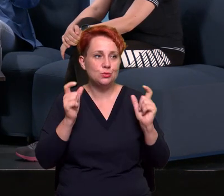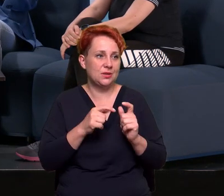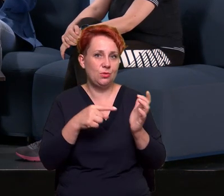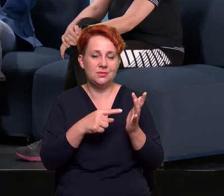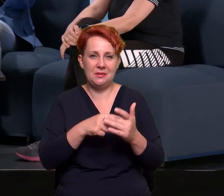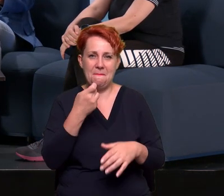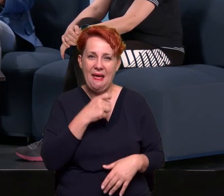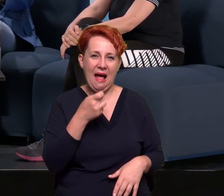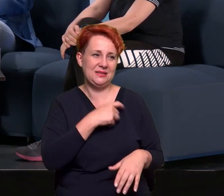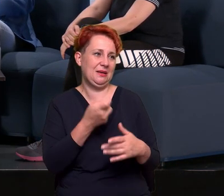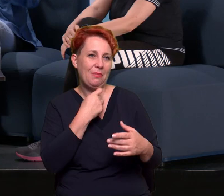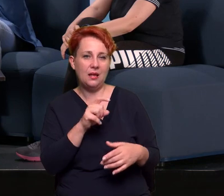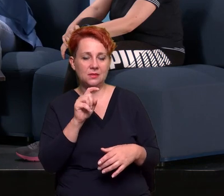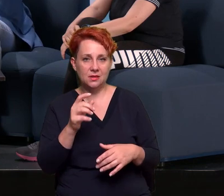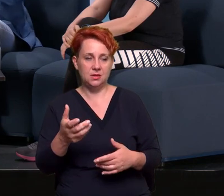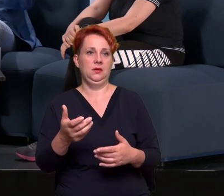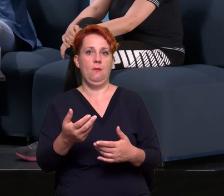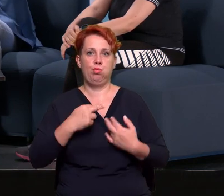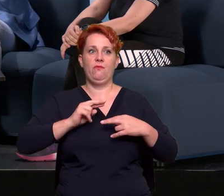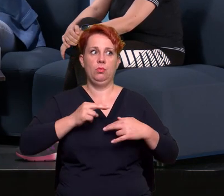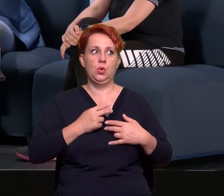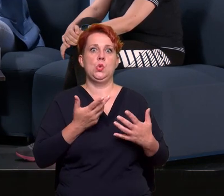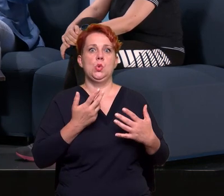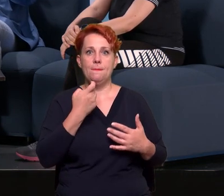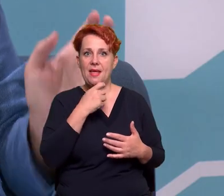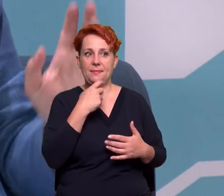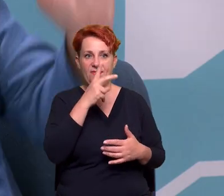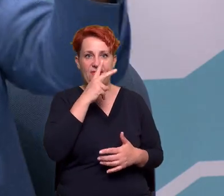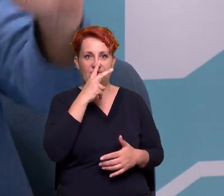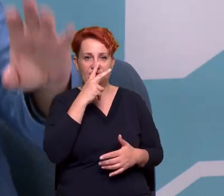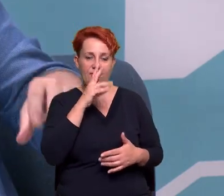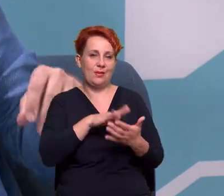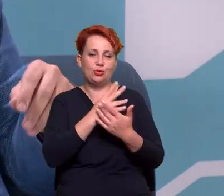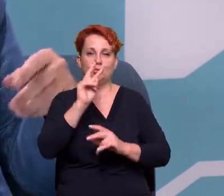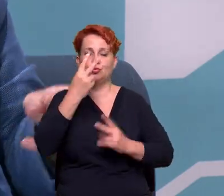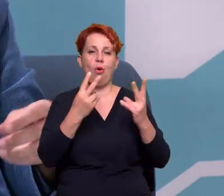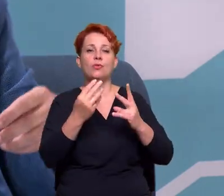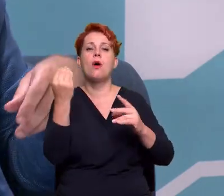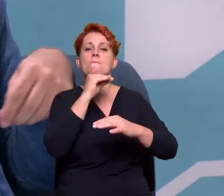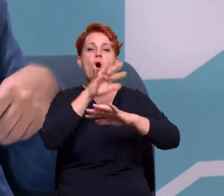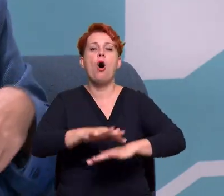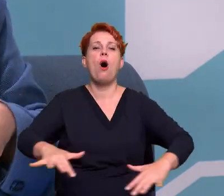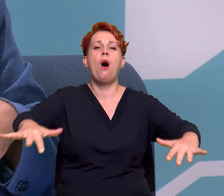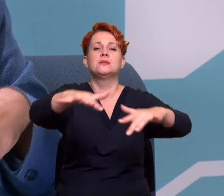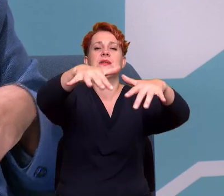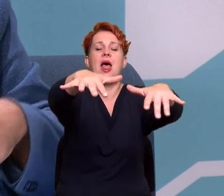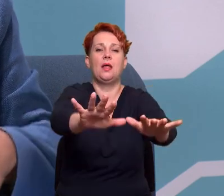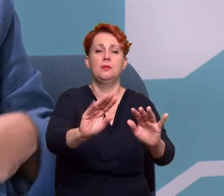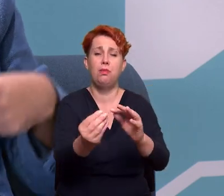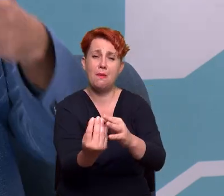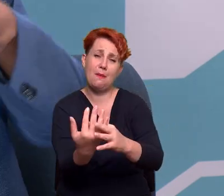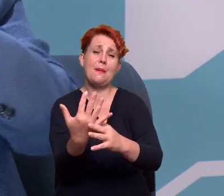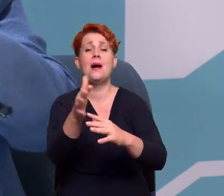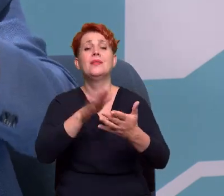takiego plastikowej zjawy, nie? Która się wyłania gdzieś tam, nie wiem, to z oceanu, to z żołądka